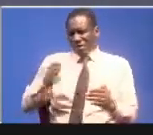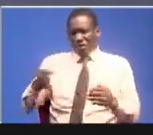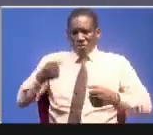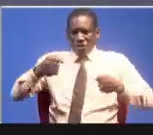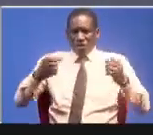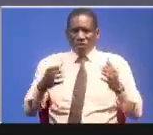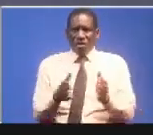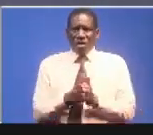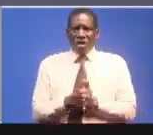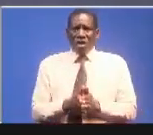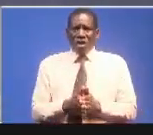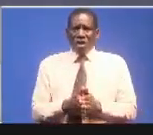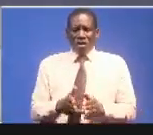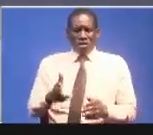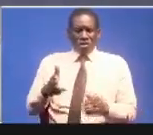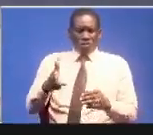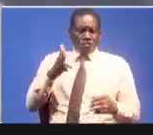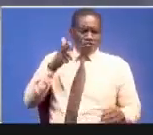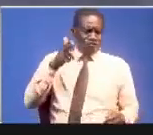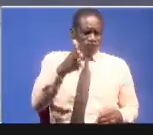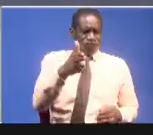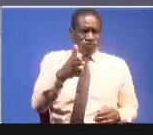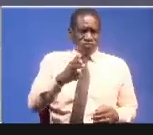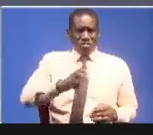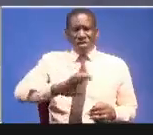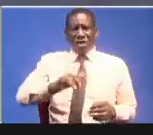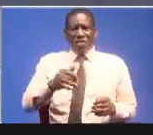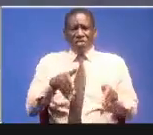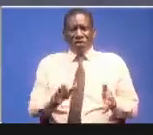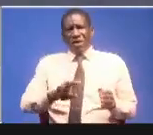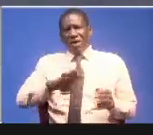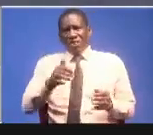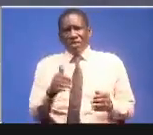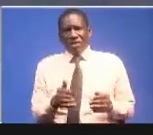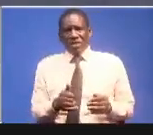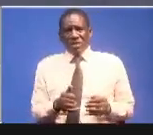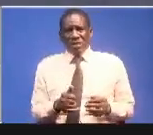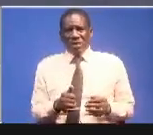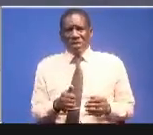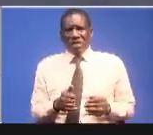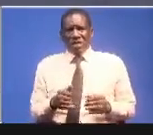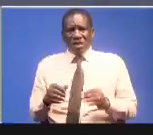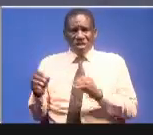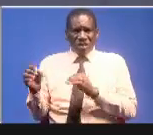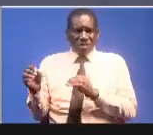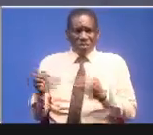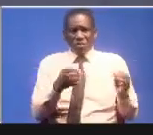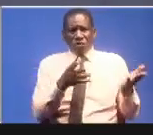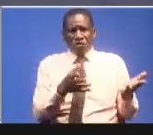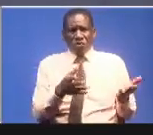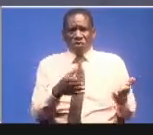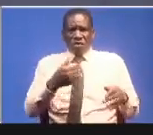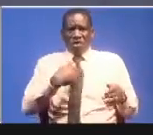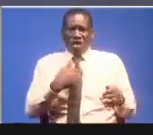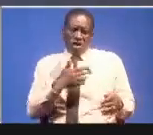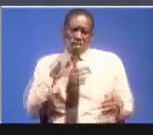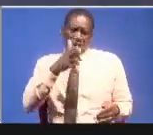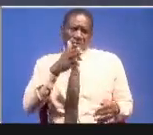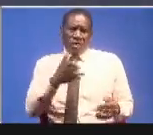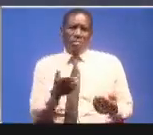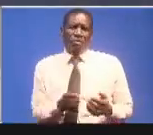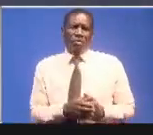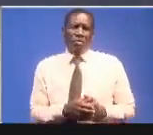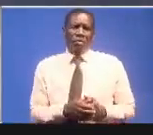dereva akanishikia gun. Hao wengine vile walitoka walikuwa nainua to the west, they had some guns to the